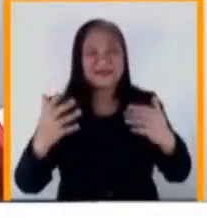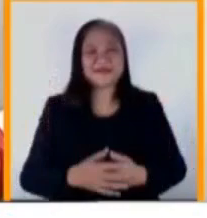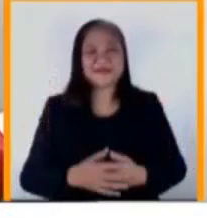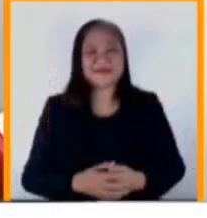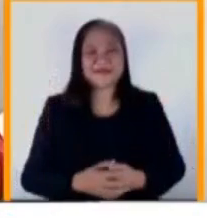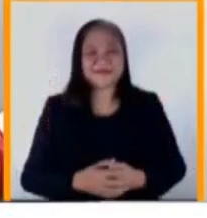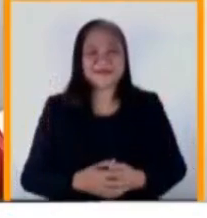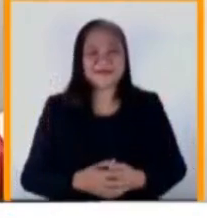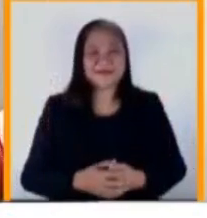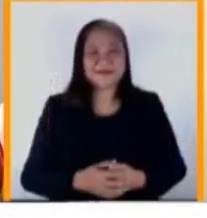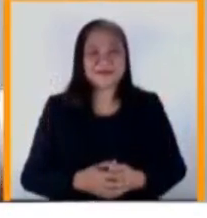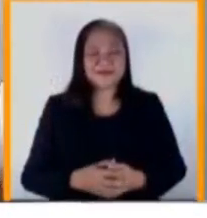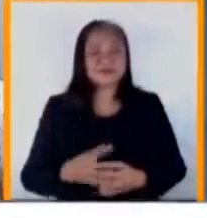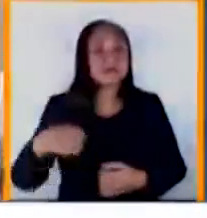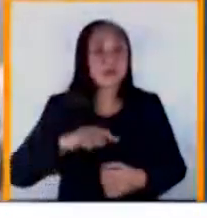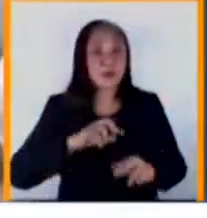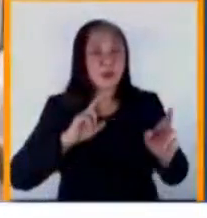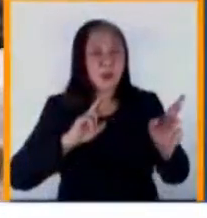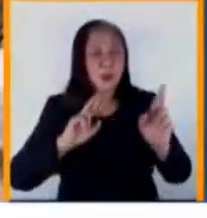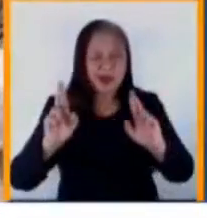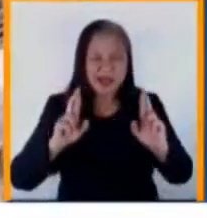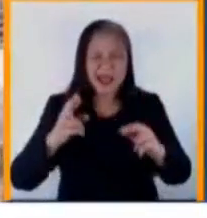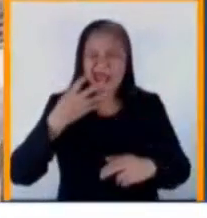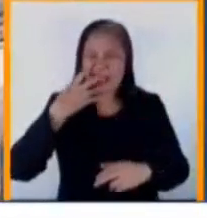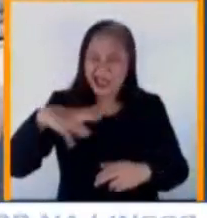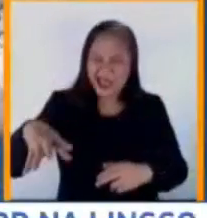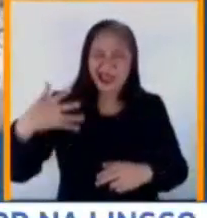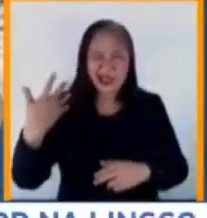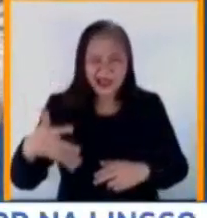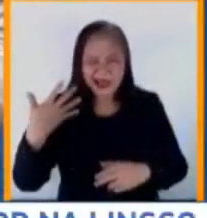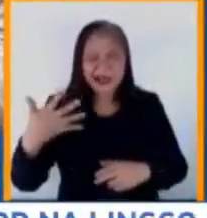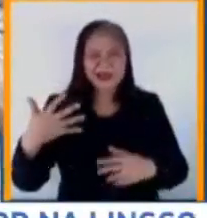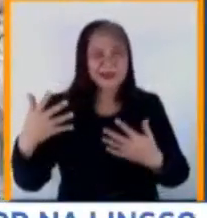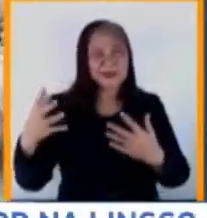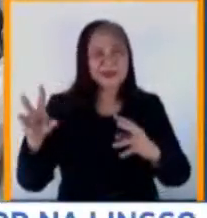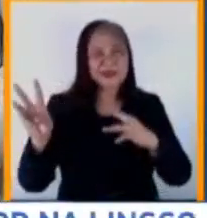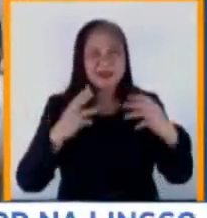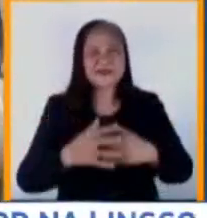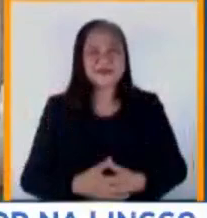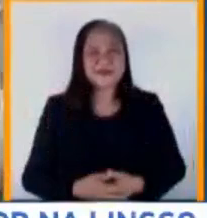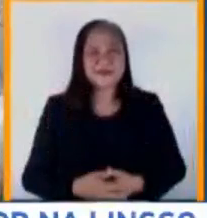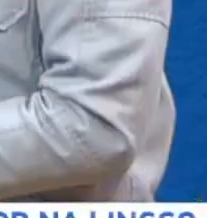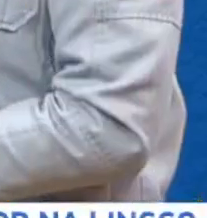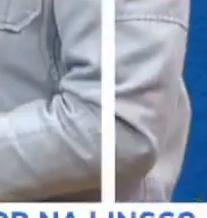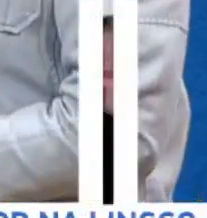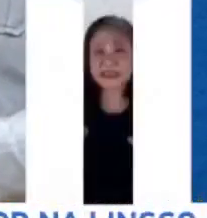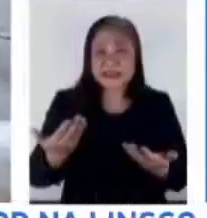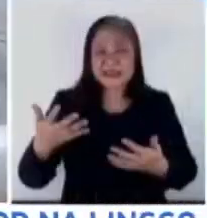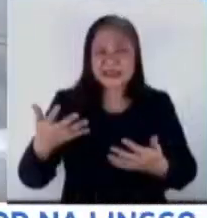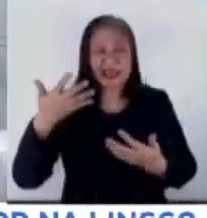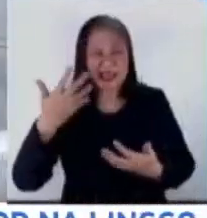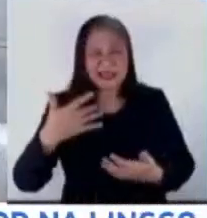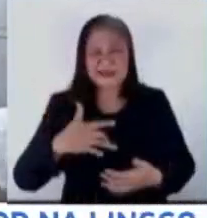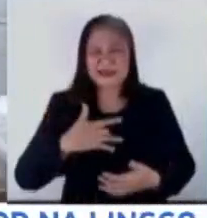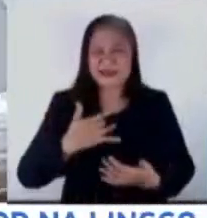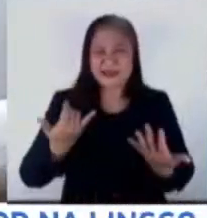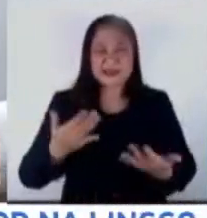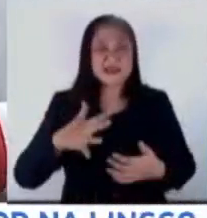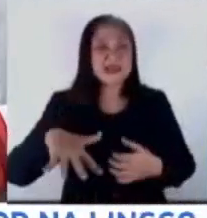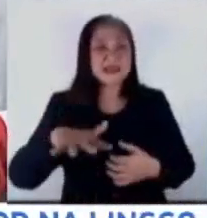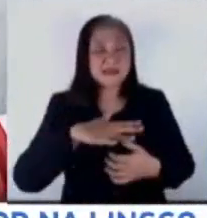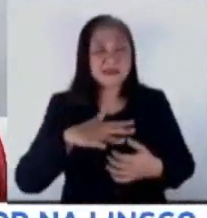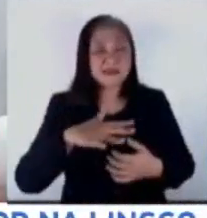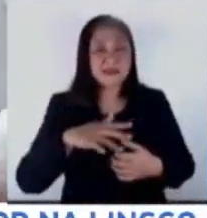yung mainit at malinsangang panahon. Narito ang init factor o yung damang init sa ilang bahagi o piling lugar ngayong weekend. Ha? Diyan